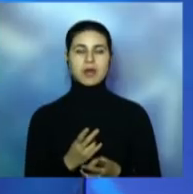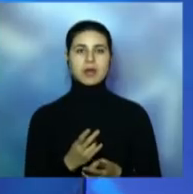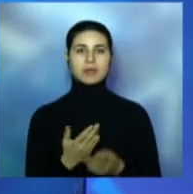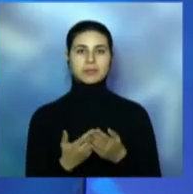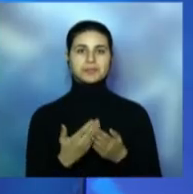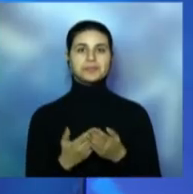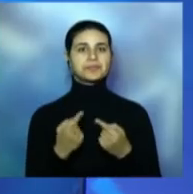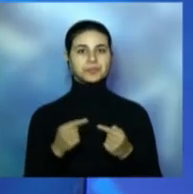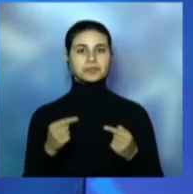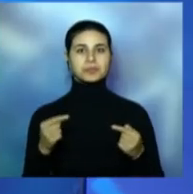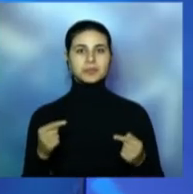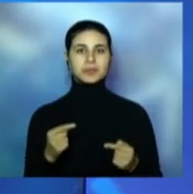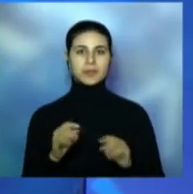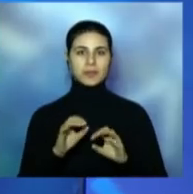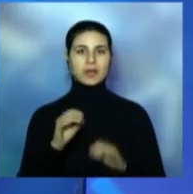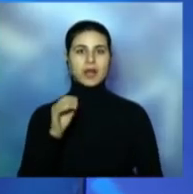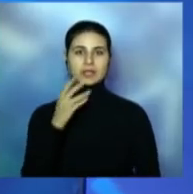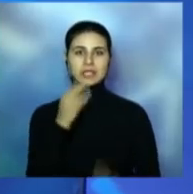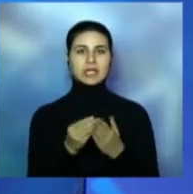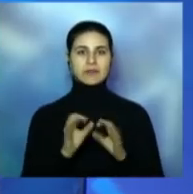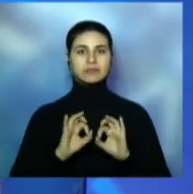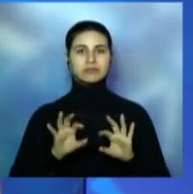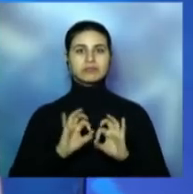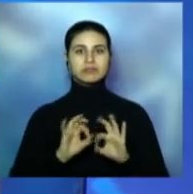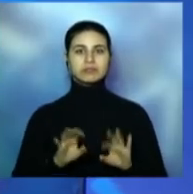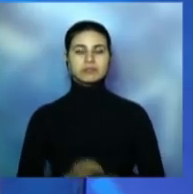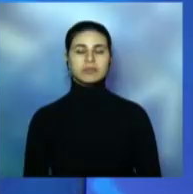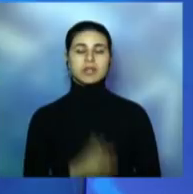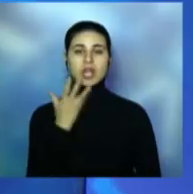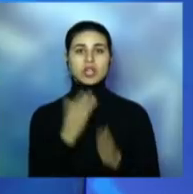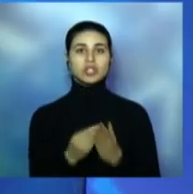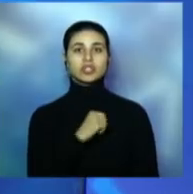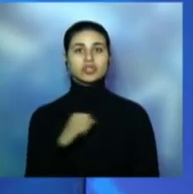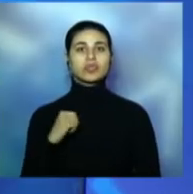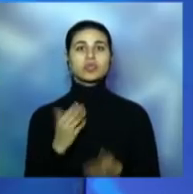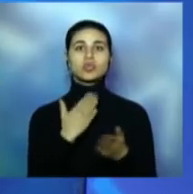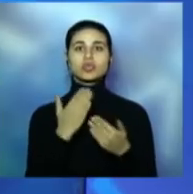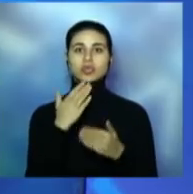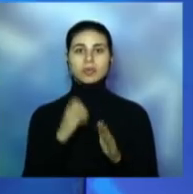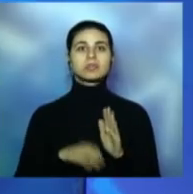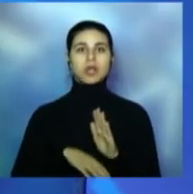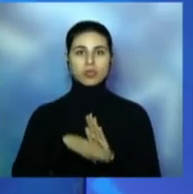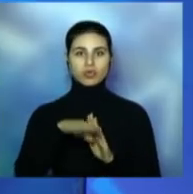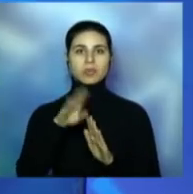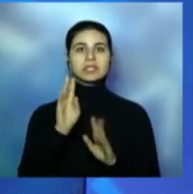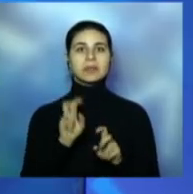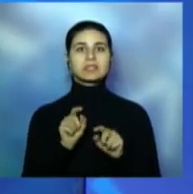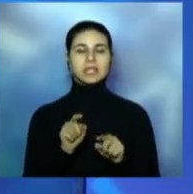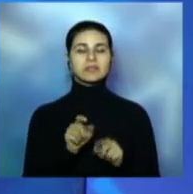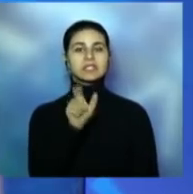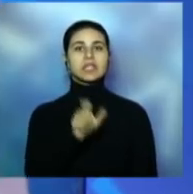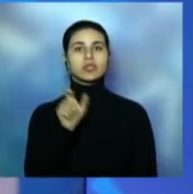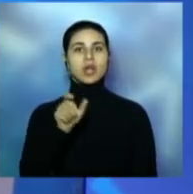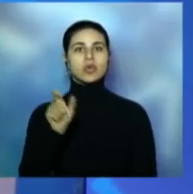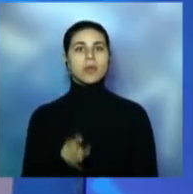ობიექტური თუ სუბიექტური აღქმისაკენ, საკუთარი თავისა, ჩვენი ურთიერთობების გაუმჯობესებისათვის ინსტრუმენტი,